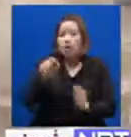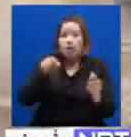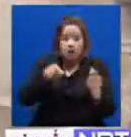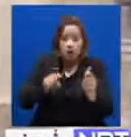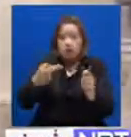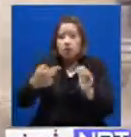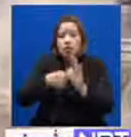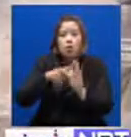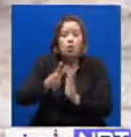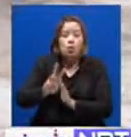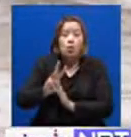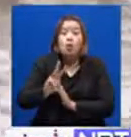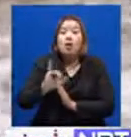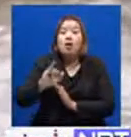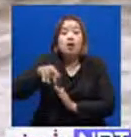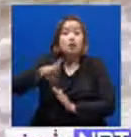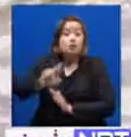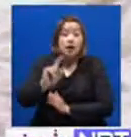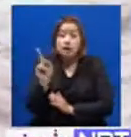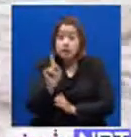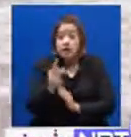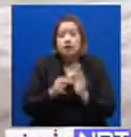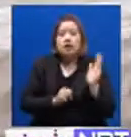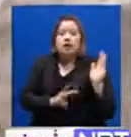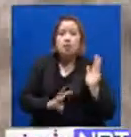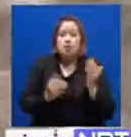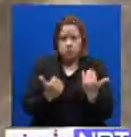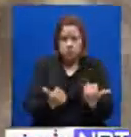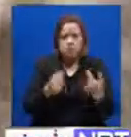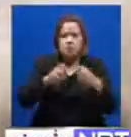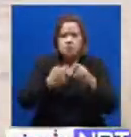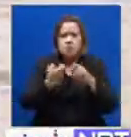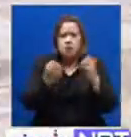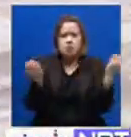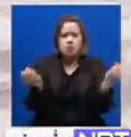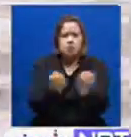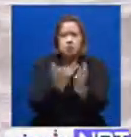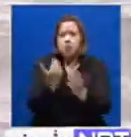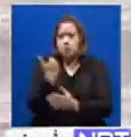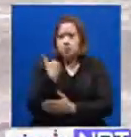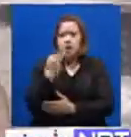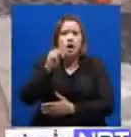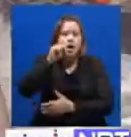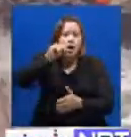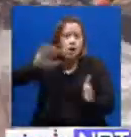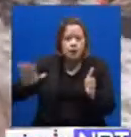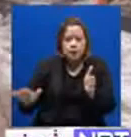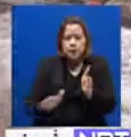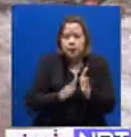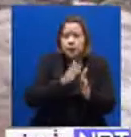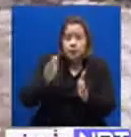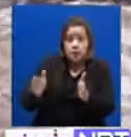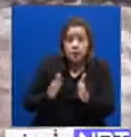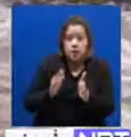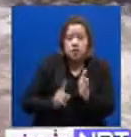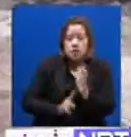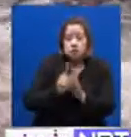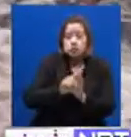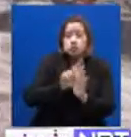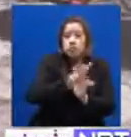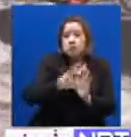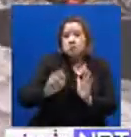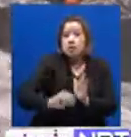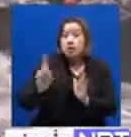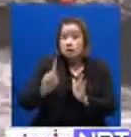วัดนครศรีธรรมราชได้รับผลกระทบอย่างหนักจากคลื่นลมแรงระดับความสูงของคลื่นกว่า3เมตรตีเข้าฝั่งทำให้บ้